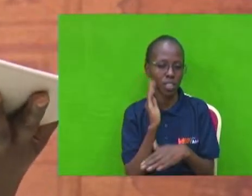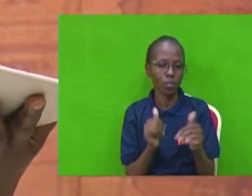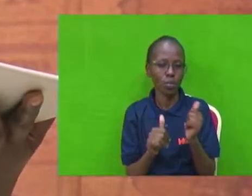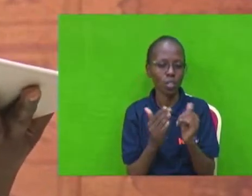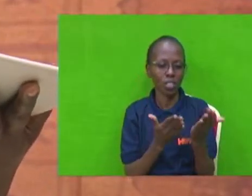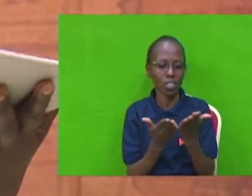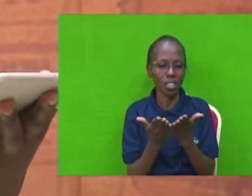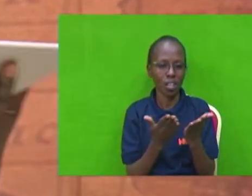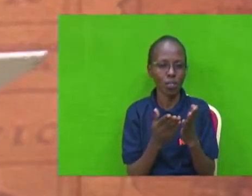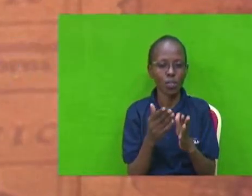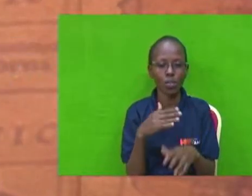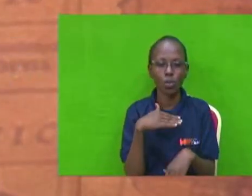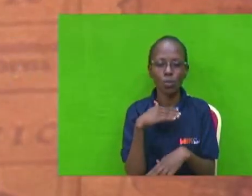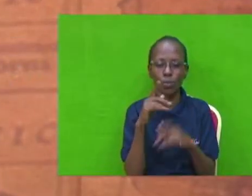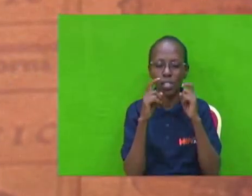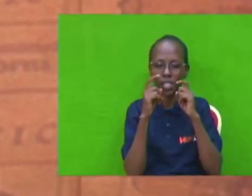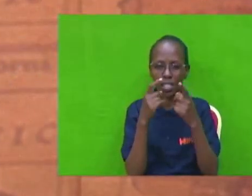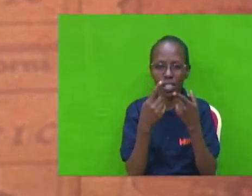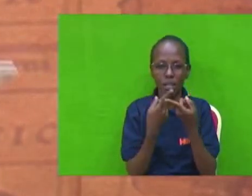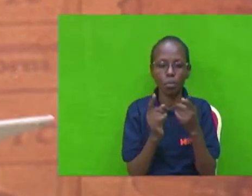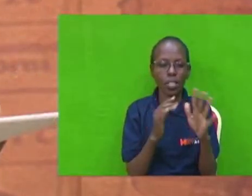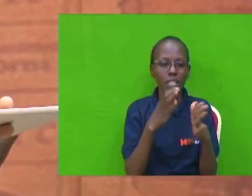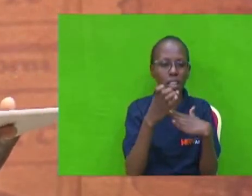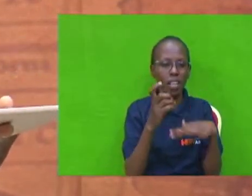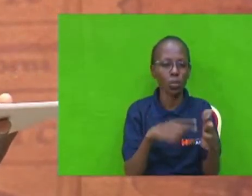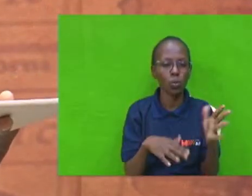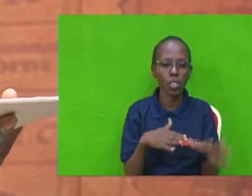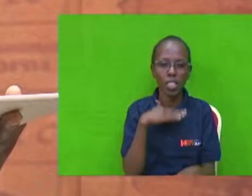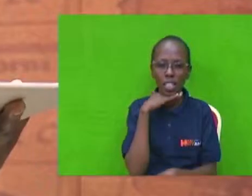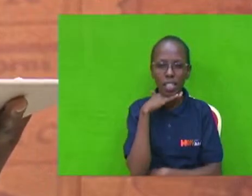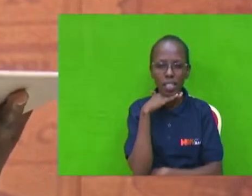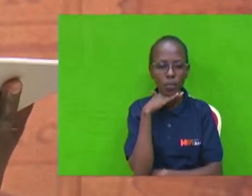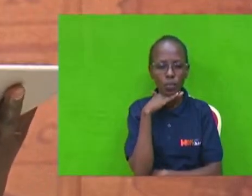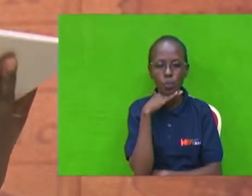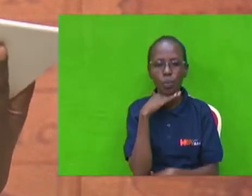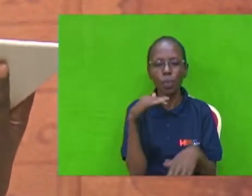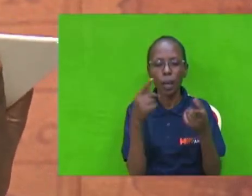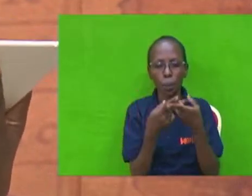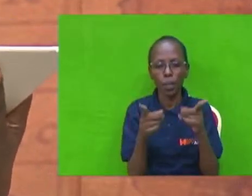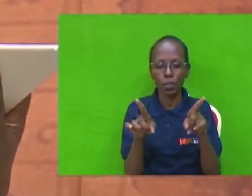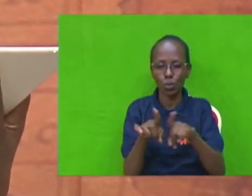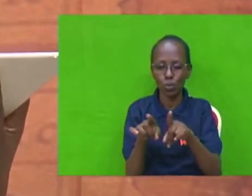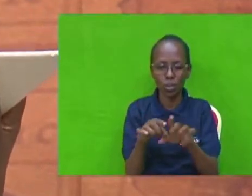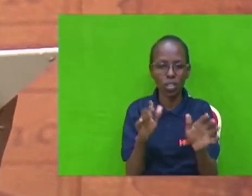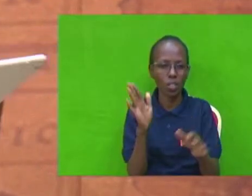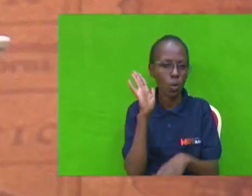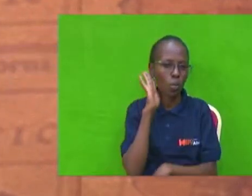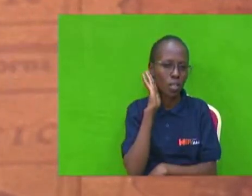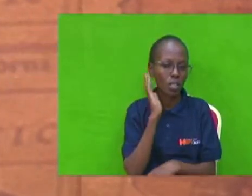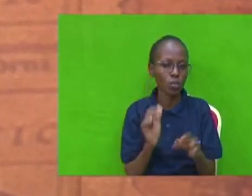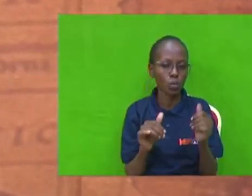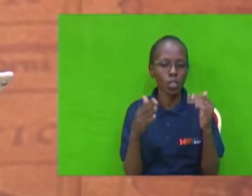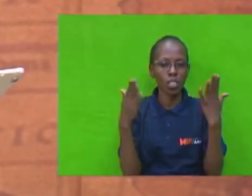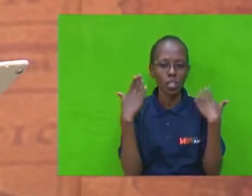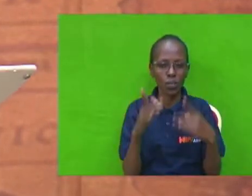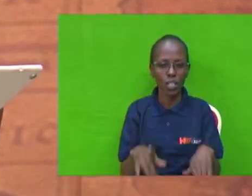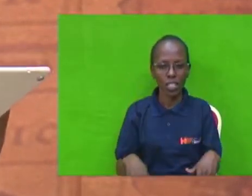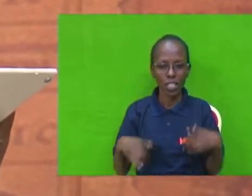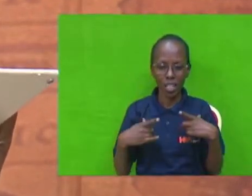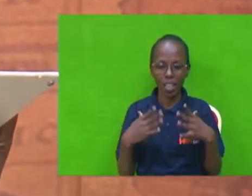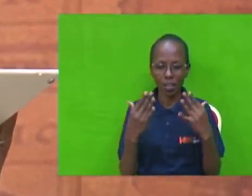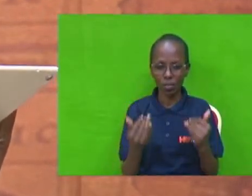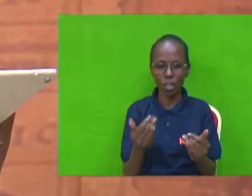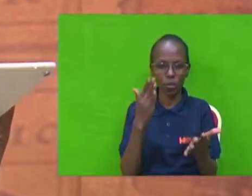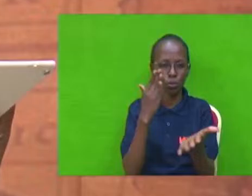dhambi lakini mwisho wake hatima ni nini? Ni mauti. Lakini pia kuna utii ambao ni wa uzima wa milele. Sasa